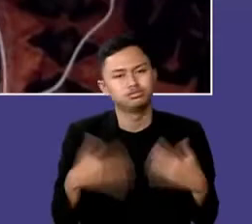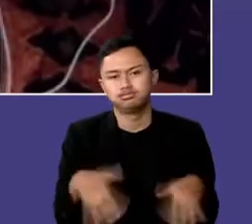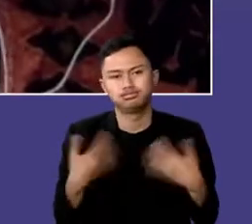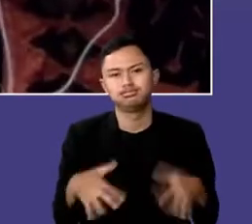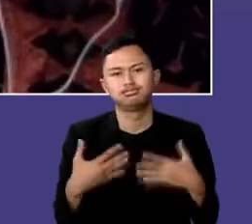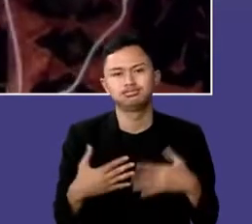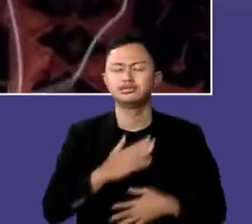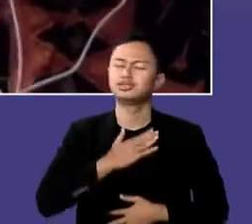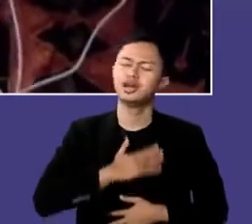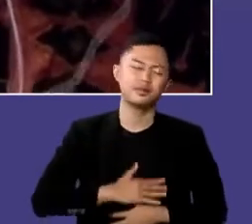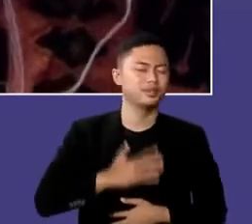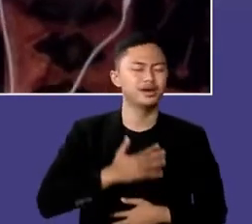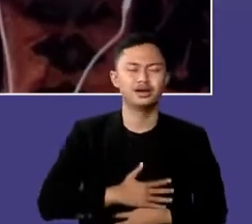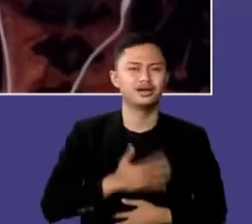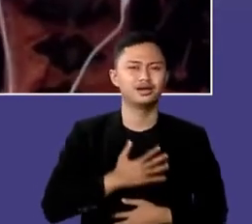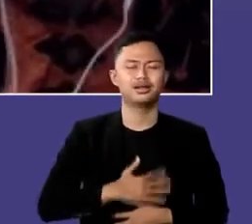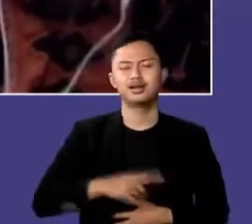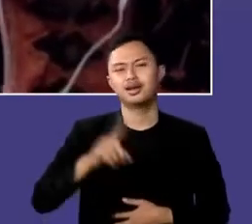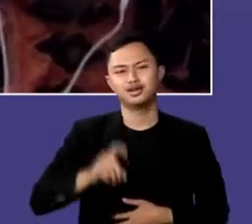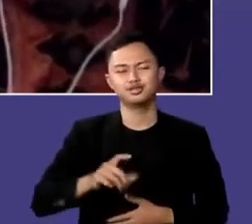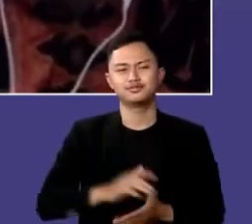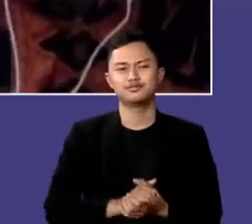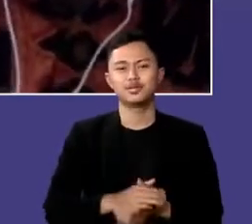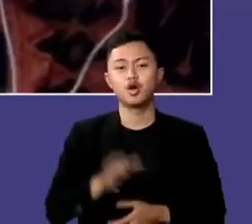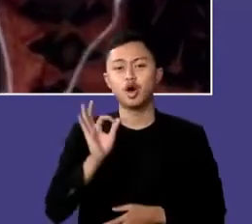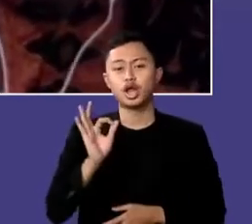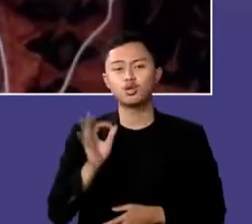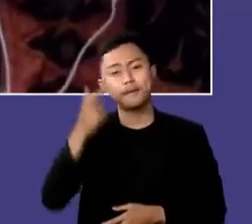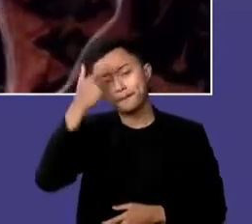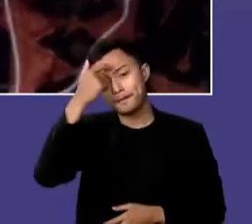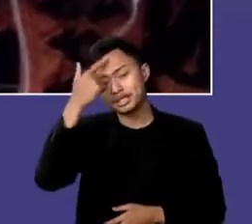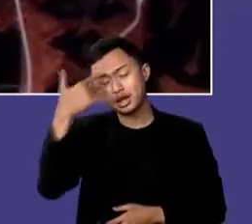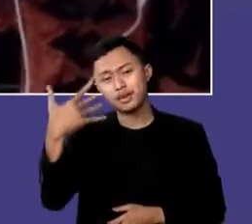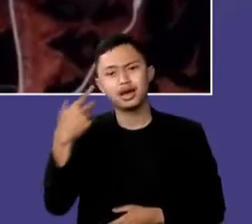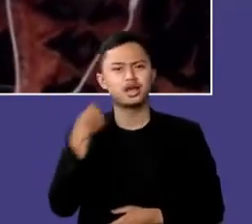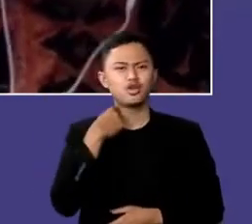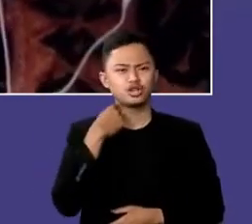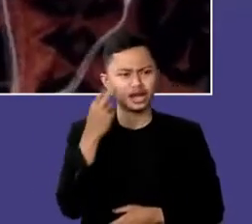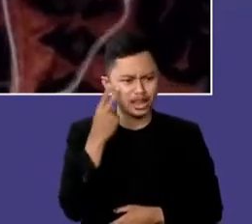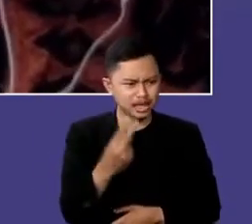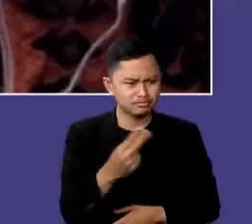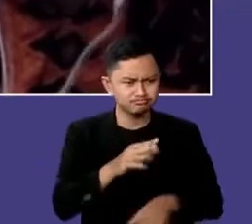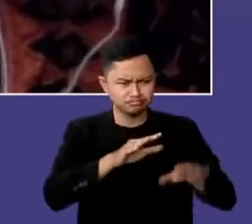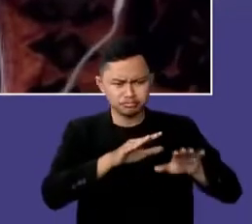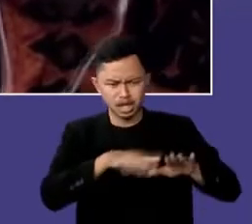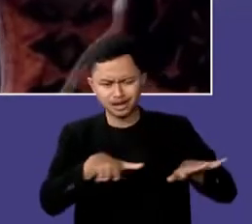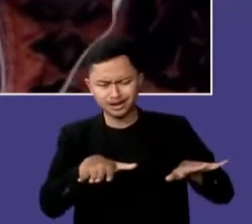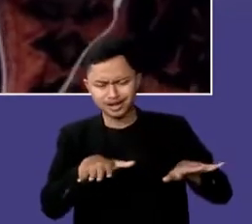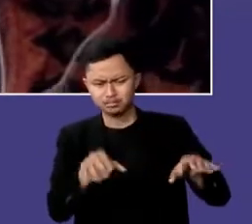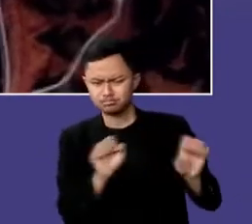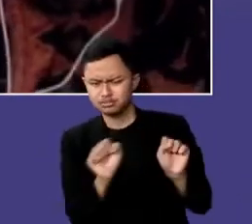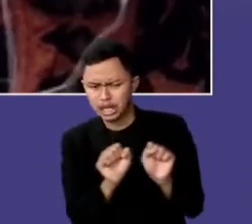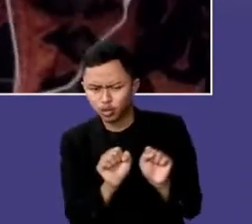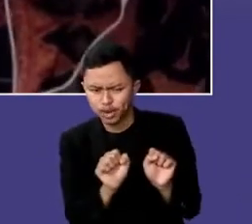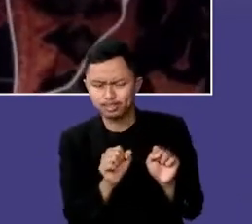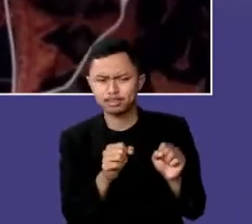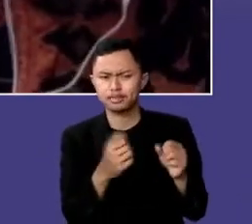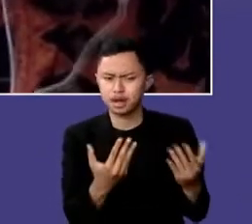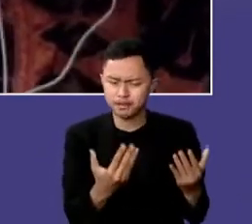memang harus sabar dan orangtua juga harus belajar menjadi dokter mengenali tanda-tanda kegawatdaruratan awal